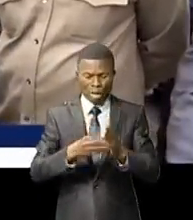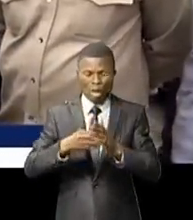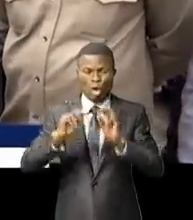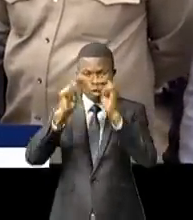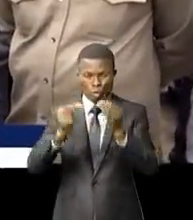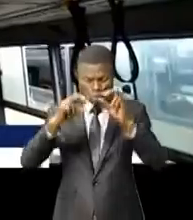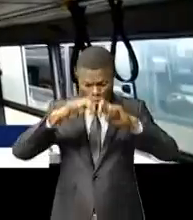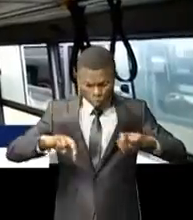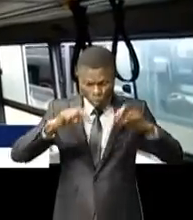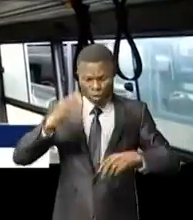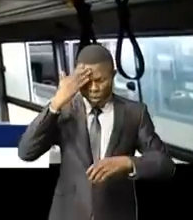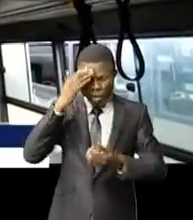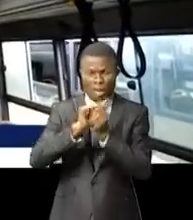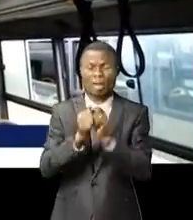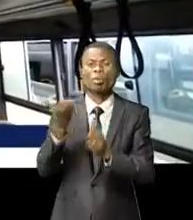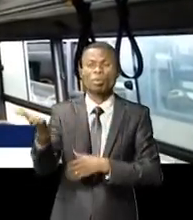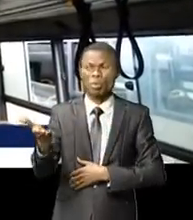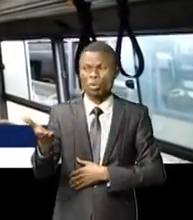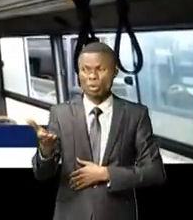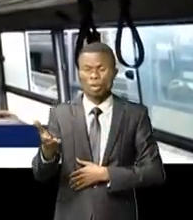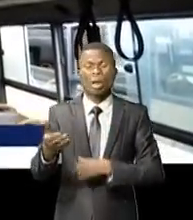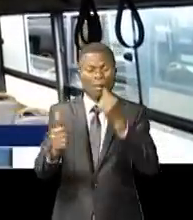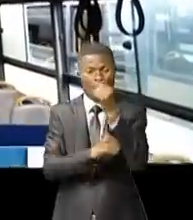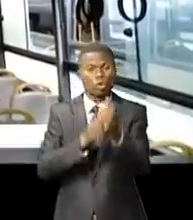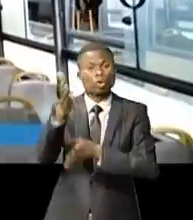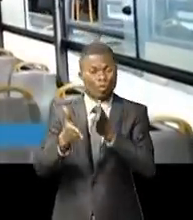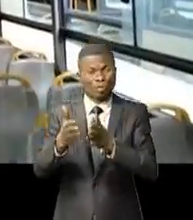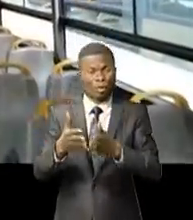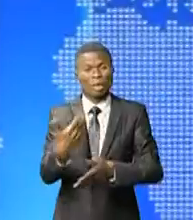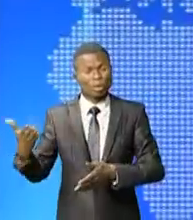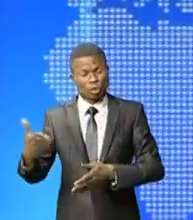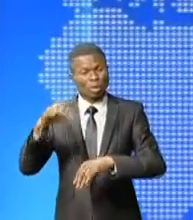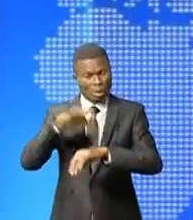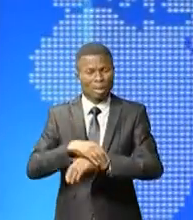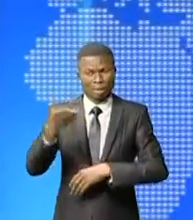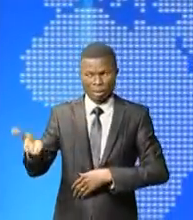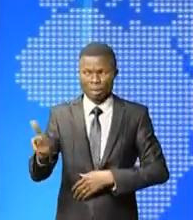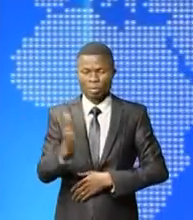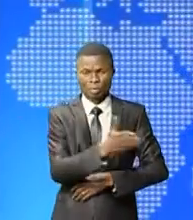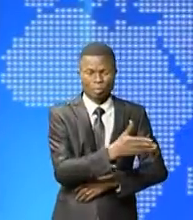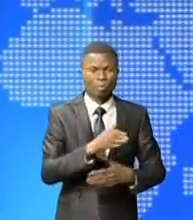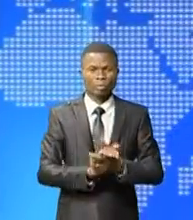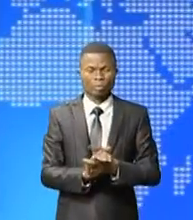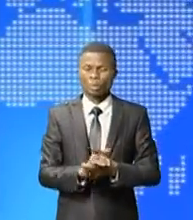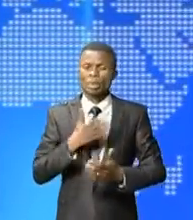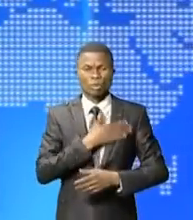devra statuer sur ces problèmes et que les auteurs répondent de leurs actes. Nous sommes allés trop vite en besogne. Vous